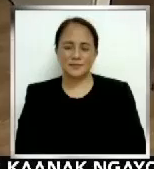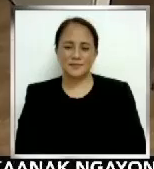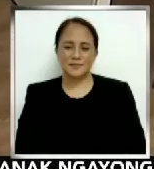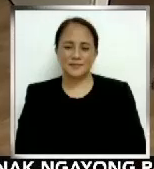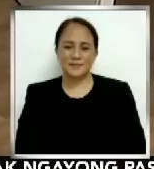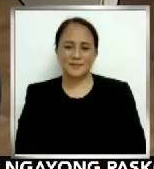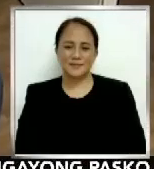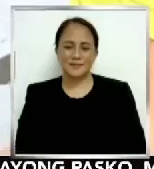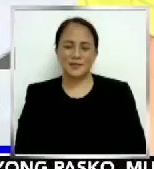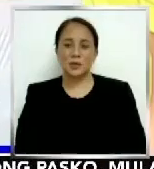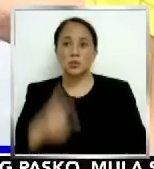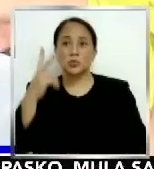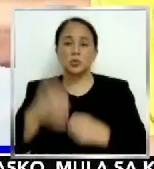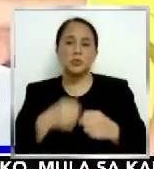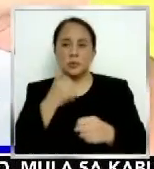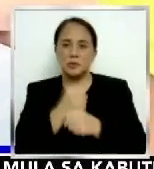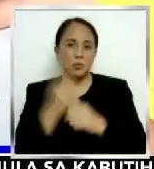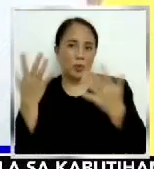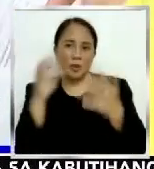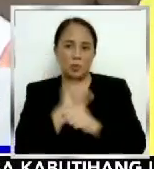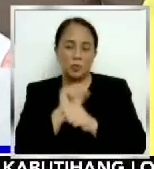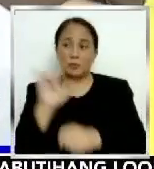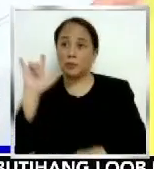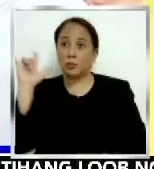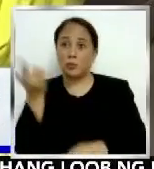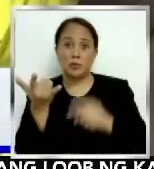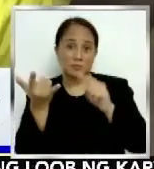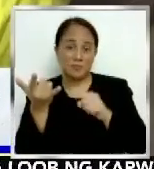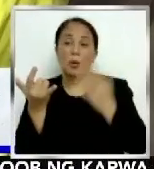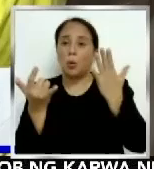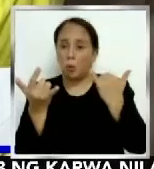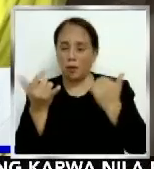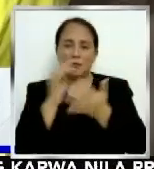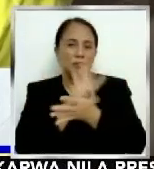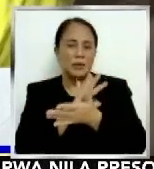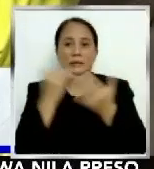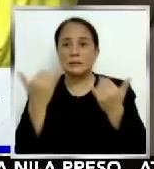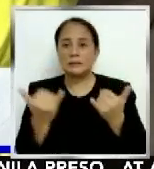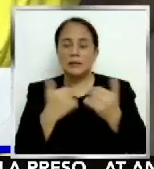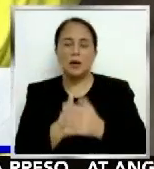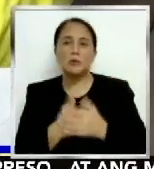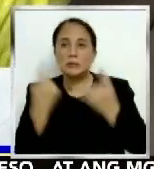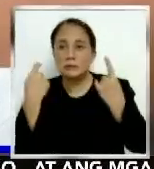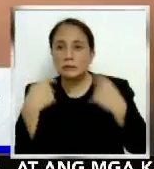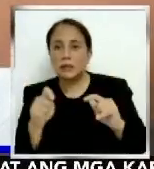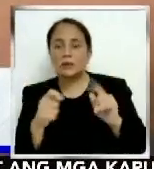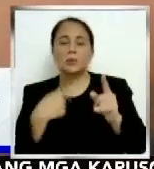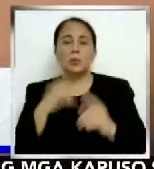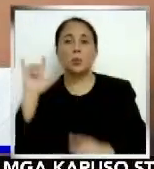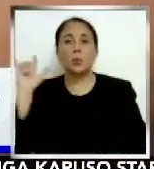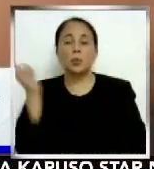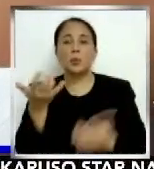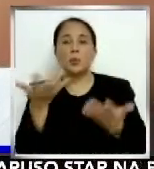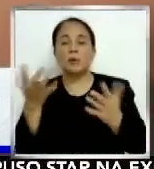2 taong na bakante sa trabaho ang waiter na si Giselda sa pandemya, kaya ngayon nakikipagsapalaran siya para maging waiter sa isang malaking